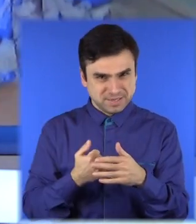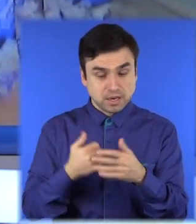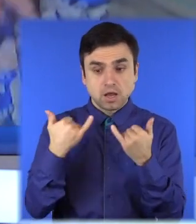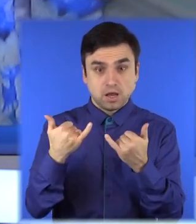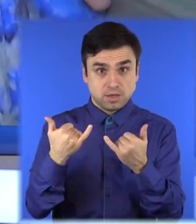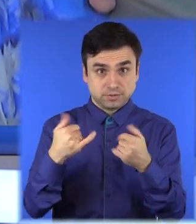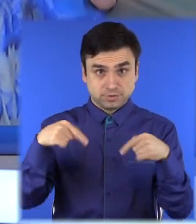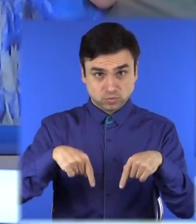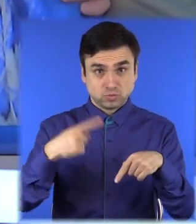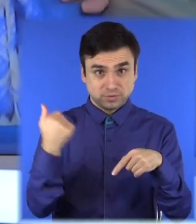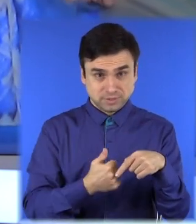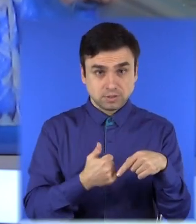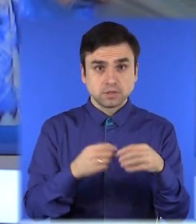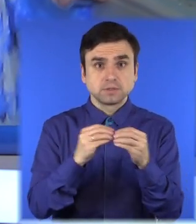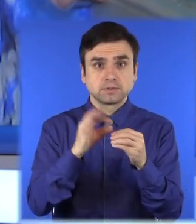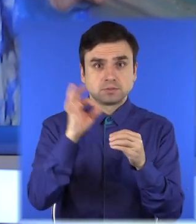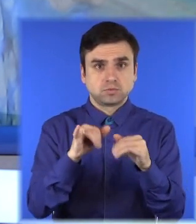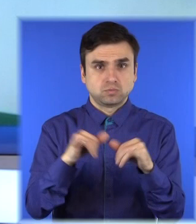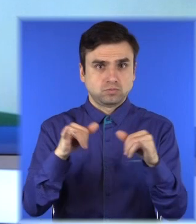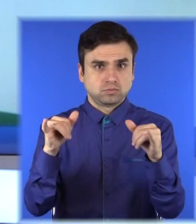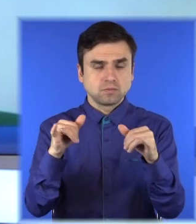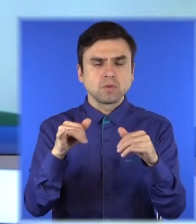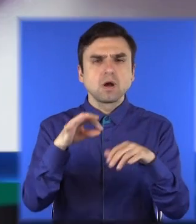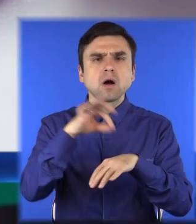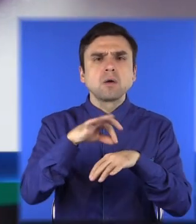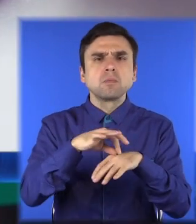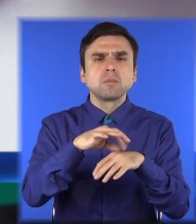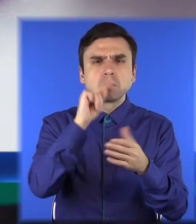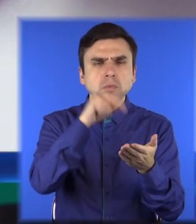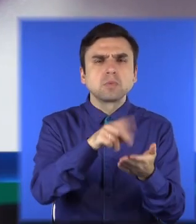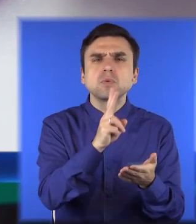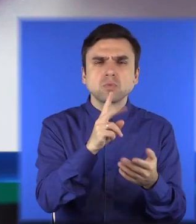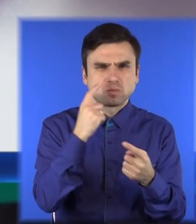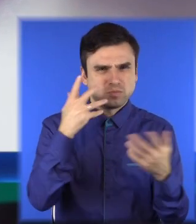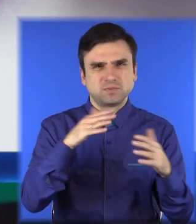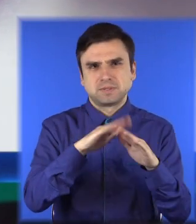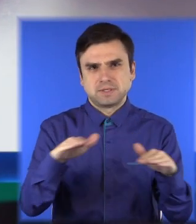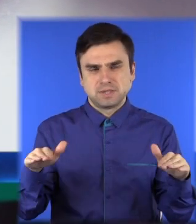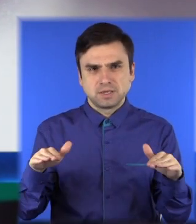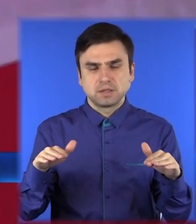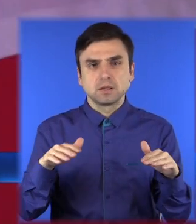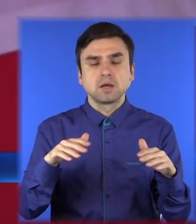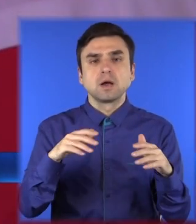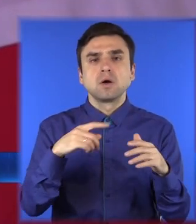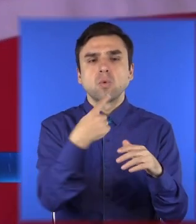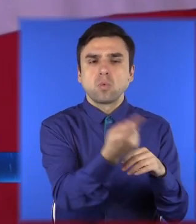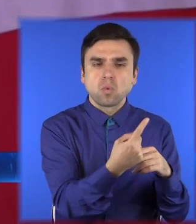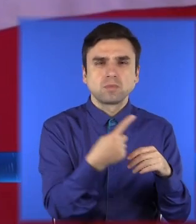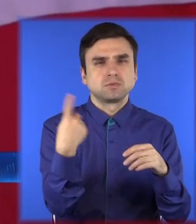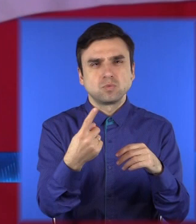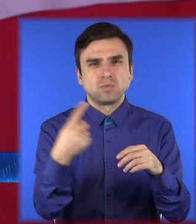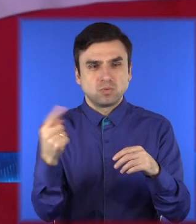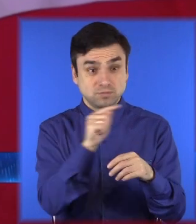понад 10%. Більшість хворих – це діти. Найчастіше хворіють на кір у тих областях, де рівень охоплення